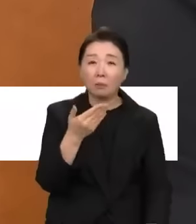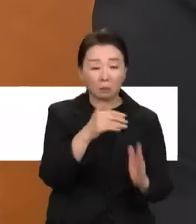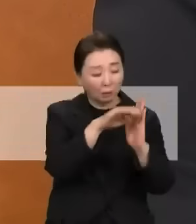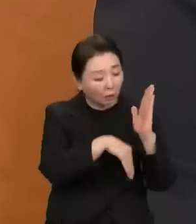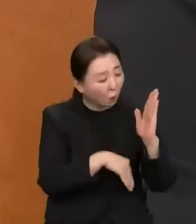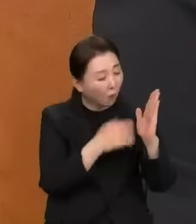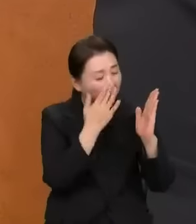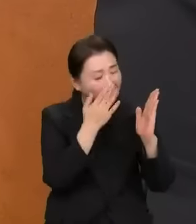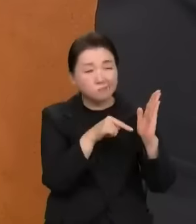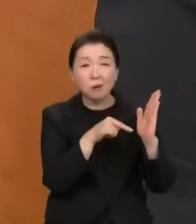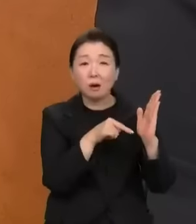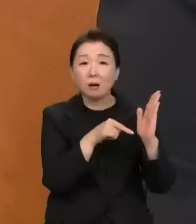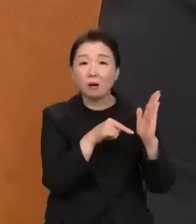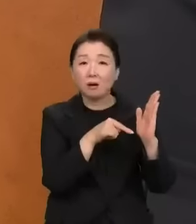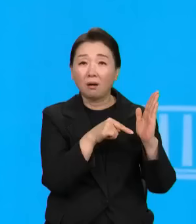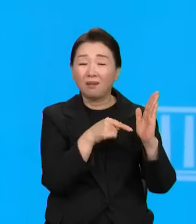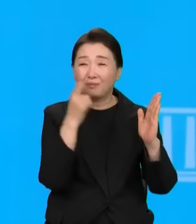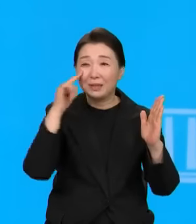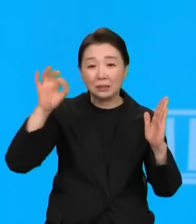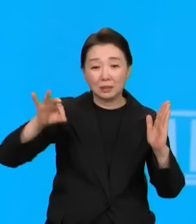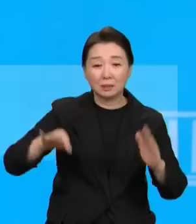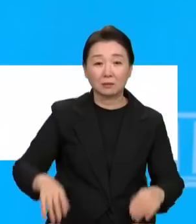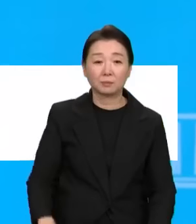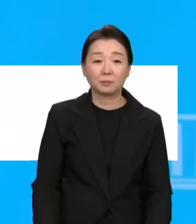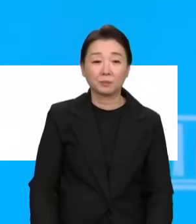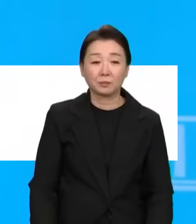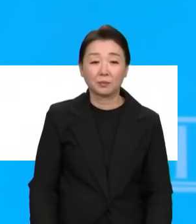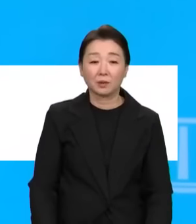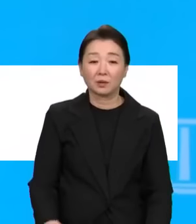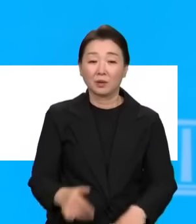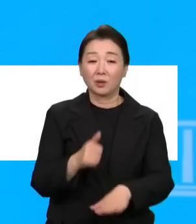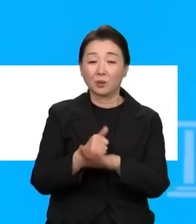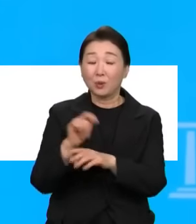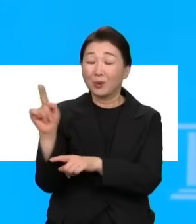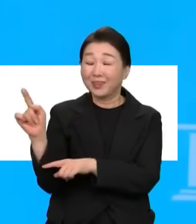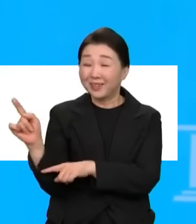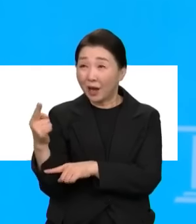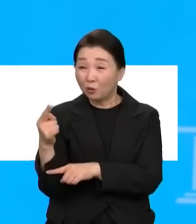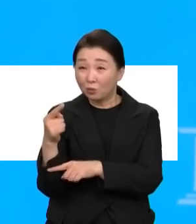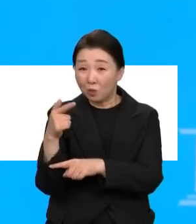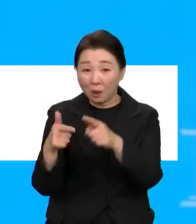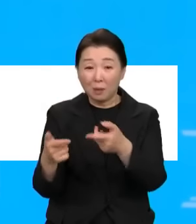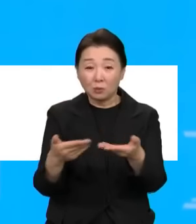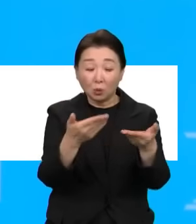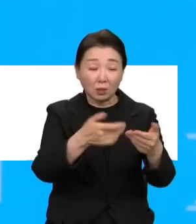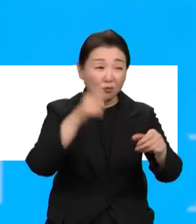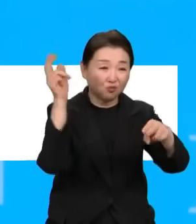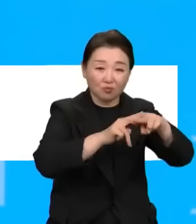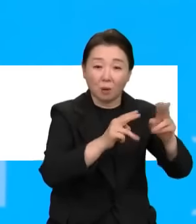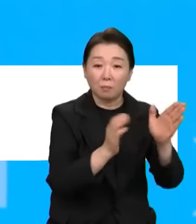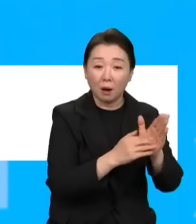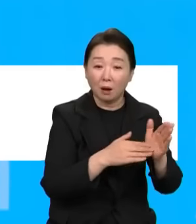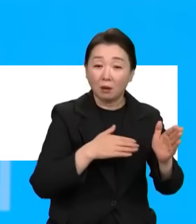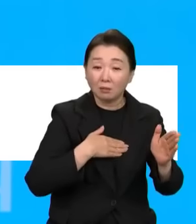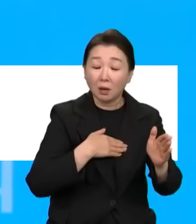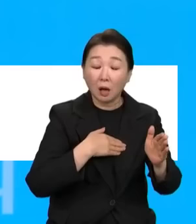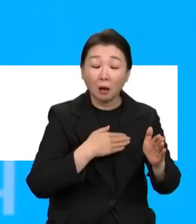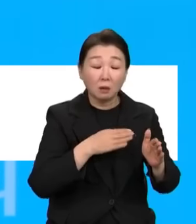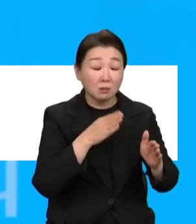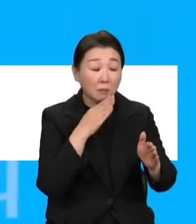모르겠다며 판결을 깎아내렸고 야구방망이 들려서 보내서 그 사람이 가서 거의 뭐 죽을 만큼 두드려 팼는데 내가 손 좀 봐주라 했는데